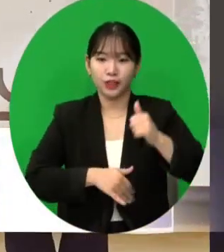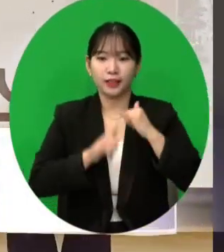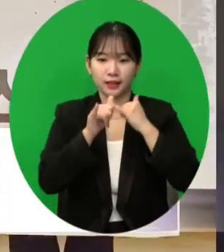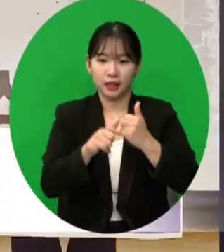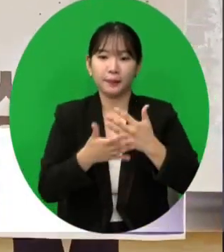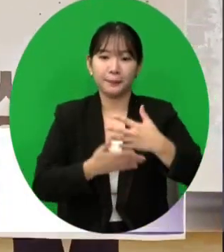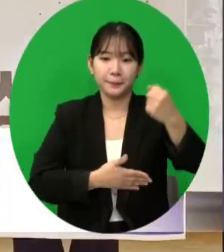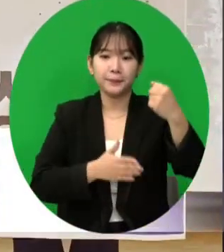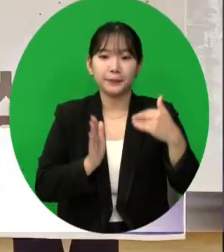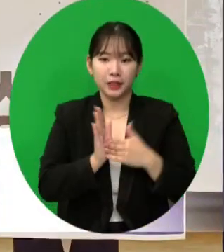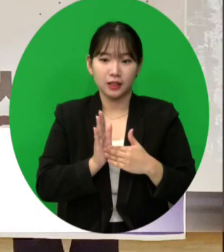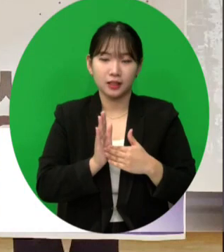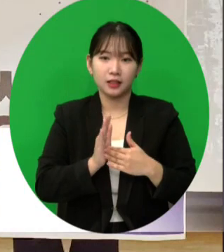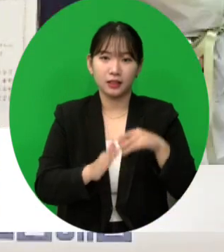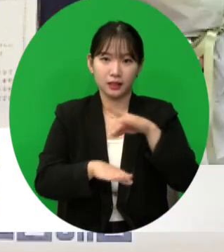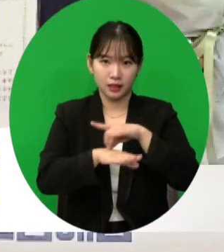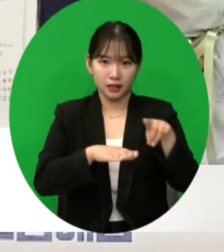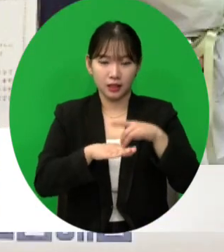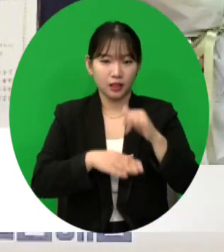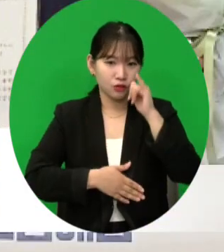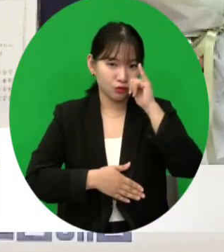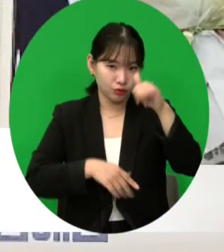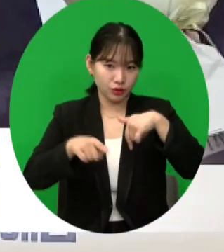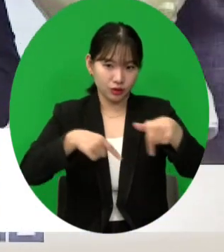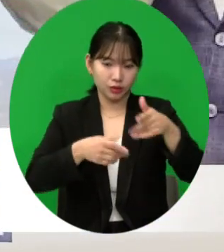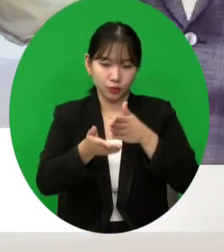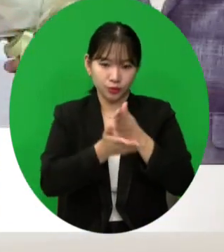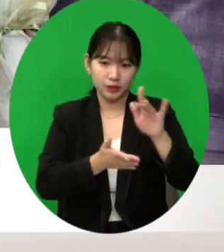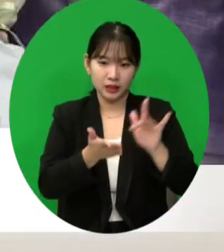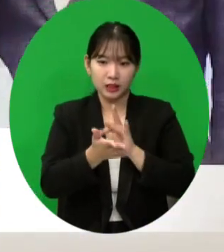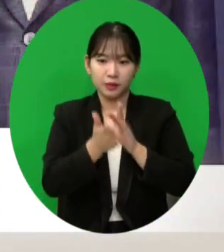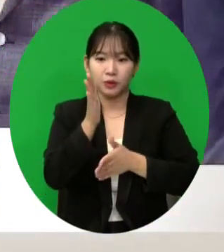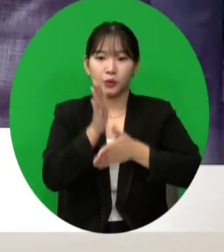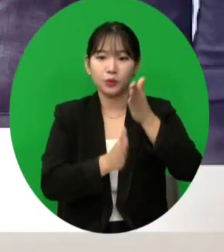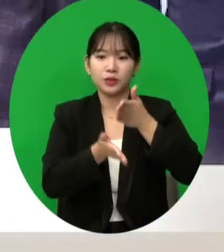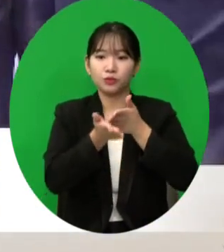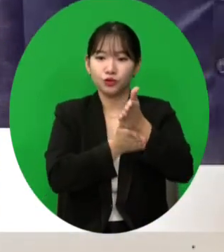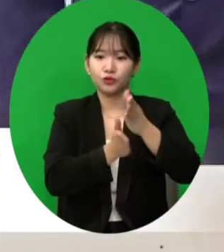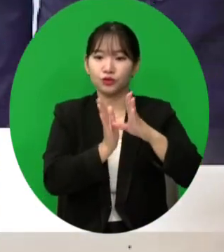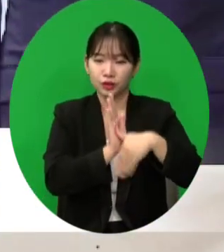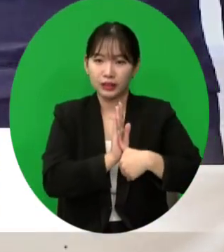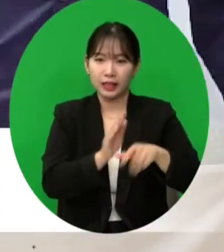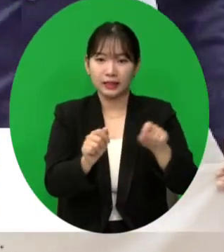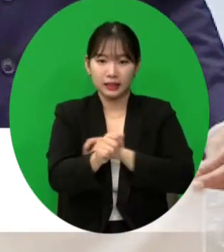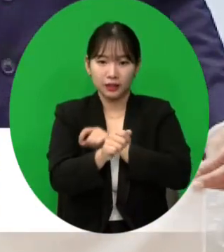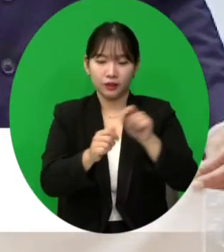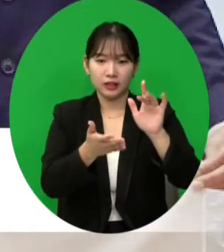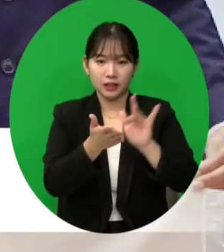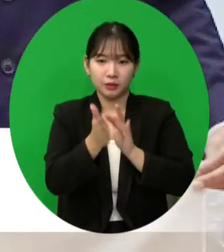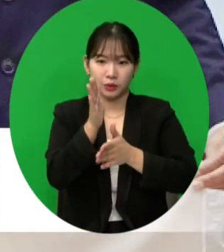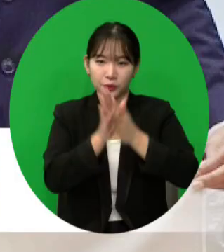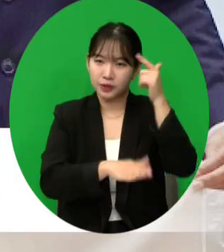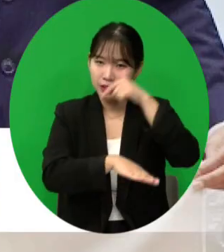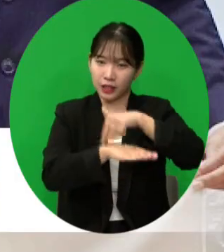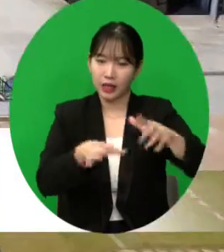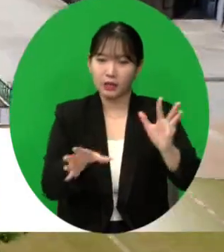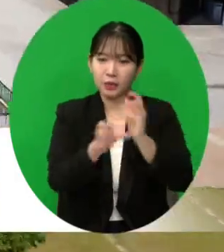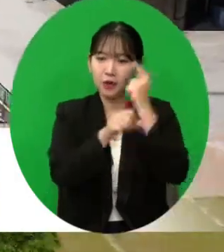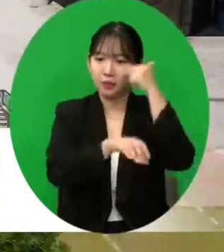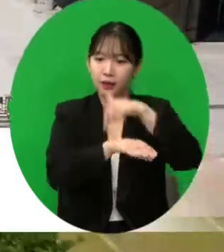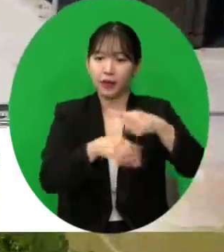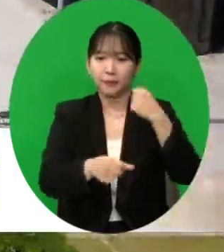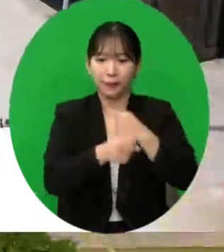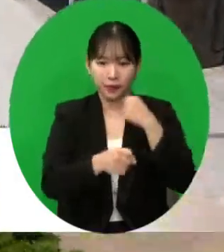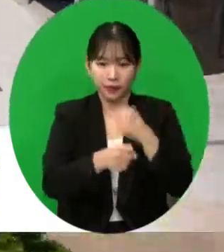수상했습니다 해남군은 우수 정책 부문인 스마트 도시 분야에서 특화형 스마트 도시 계획 종합 계획을